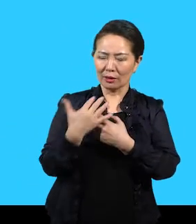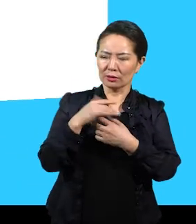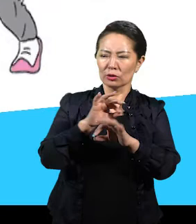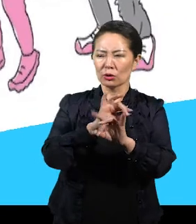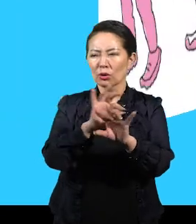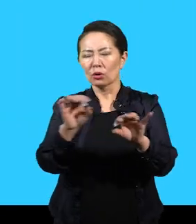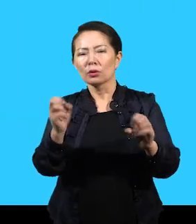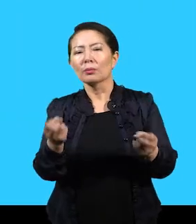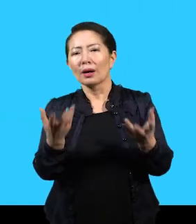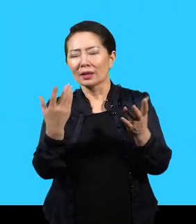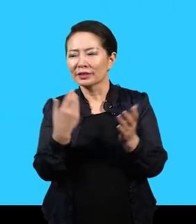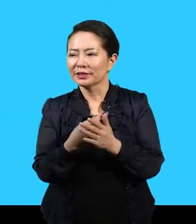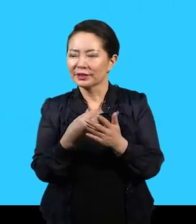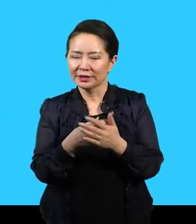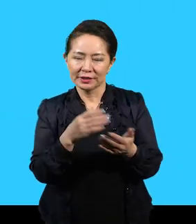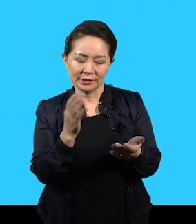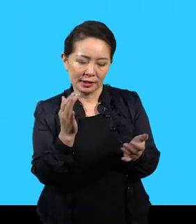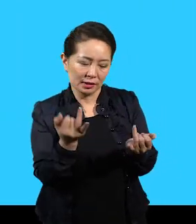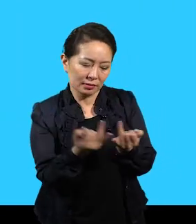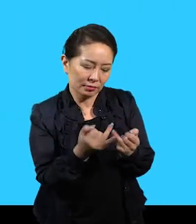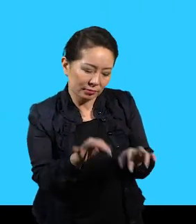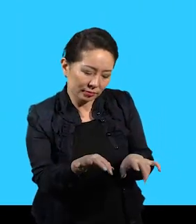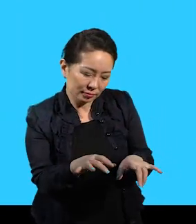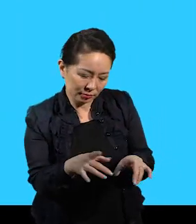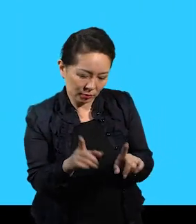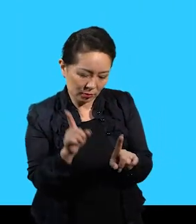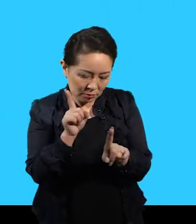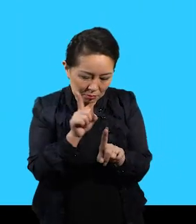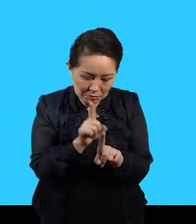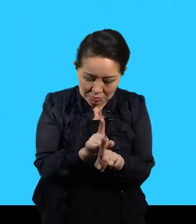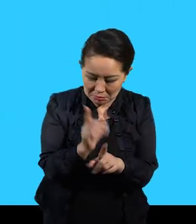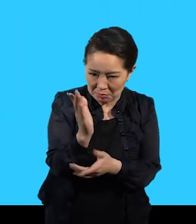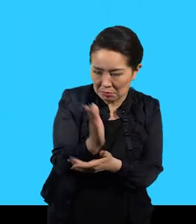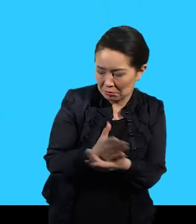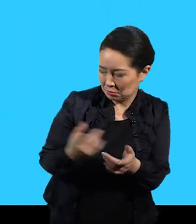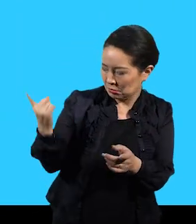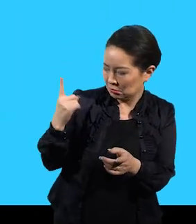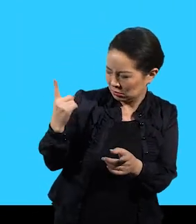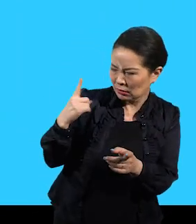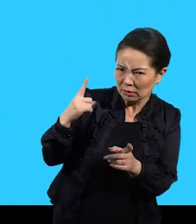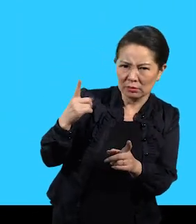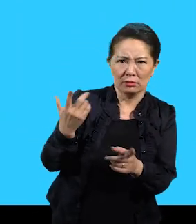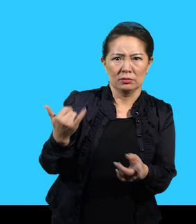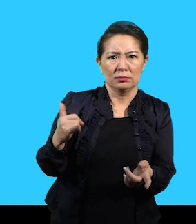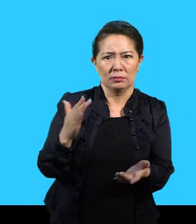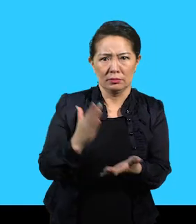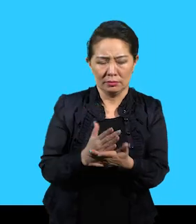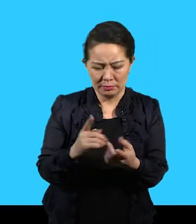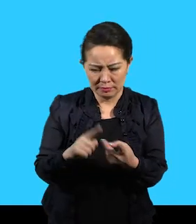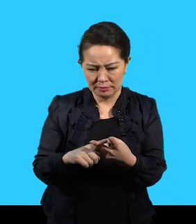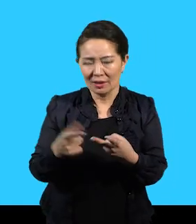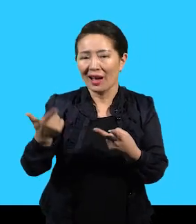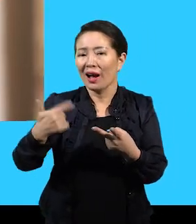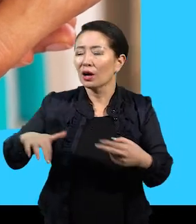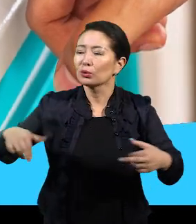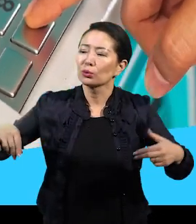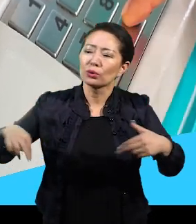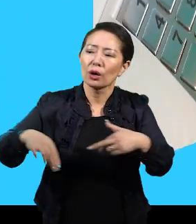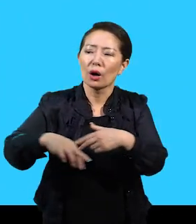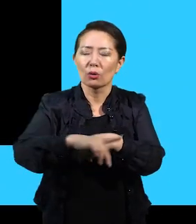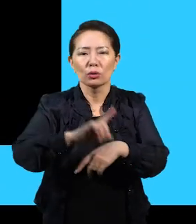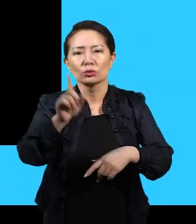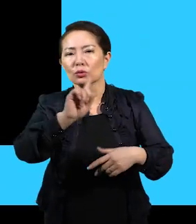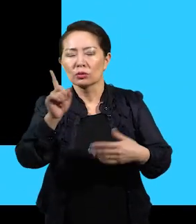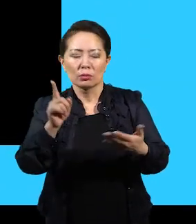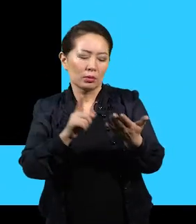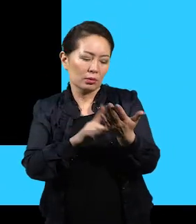тохиолдол гардаг. Жишээ нь ATM-ээс мөнгө авах үед хүмүүс ард эсвэл хажуу дээрээ зогсчдаг. Гудамжинд явах үед